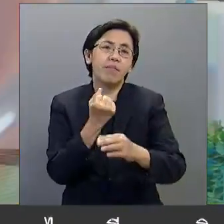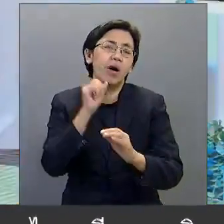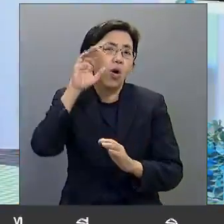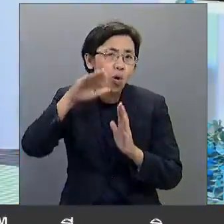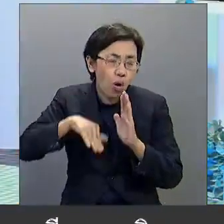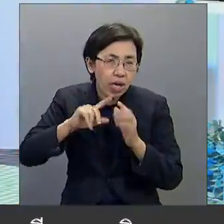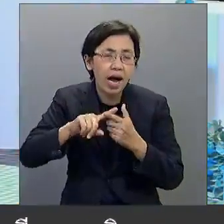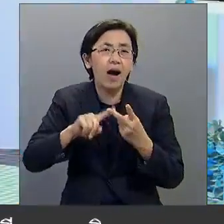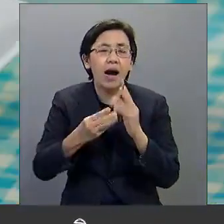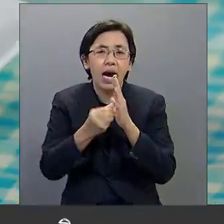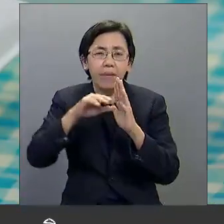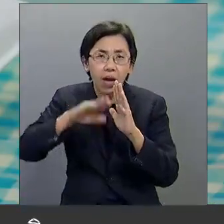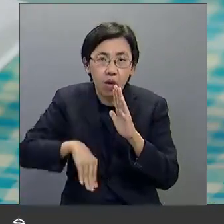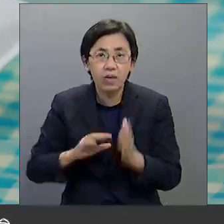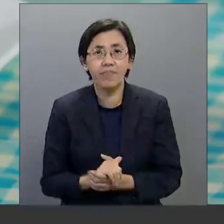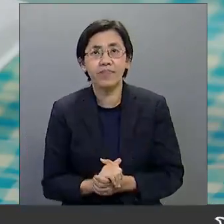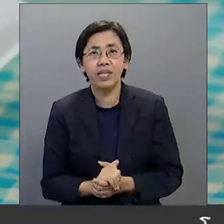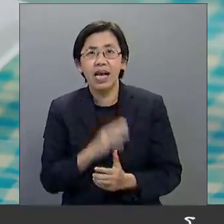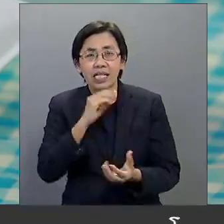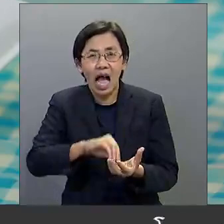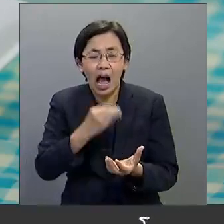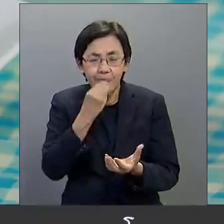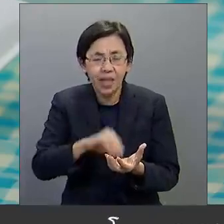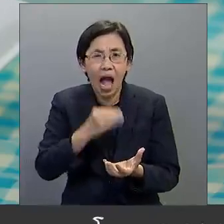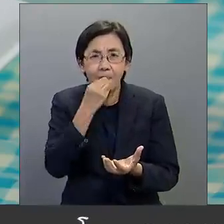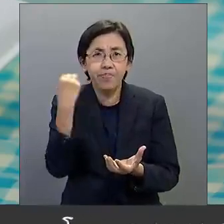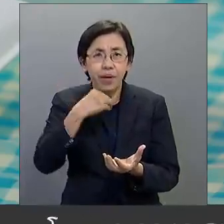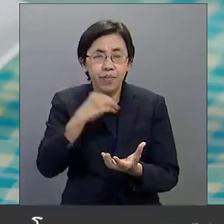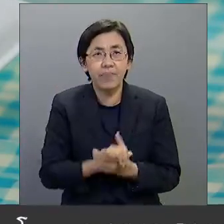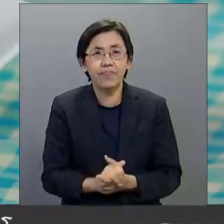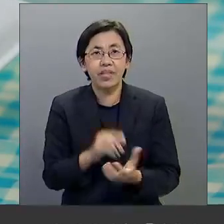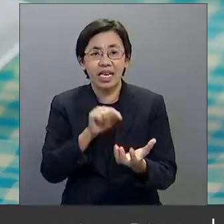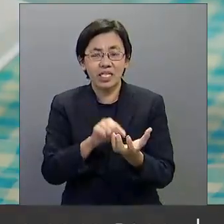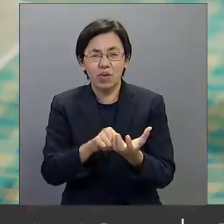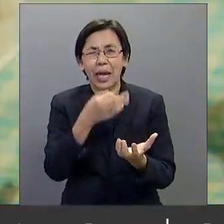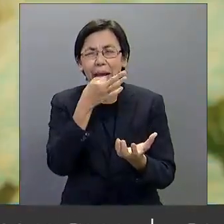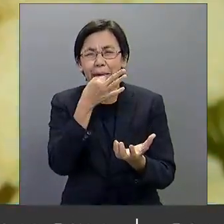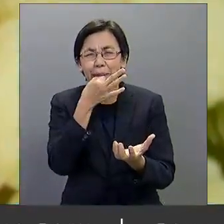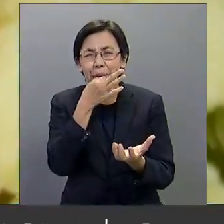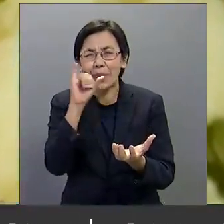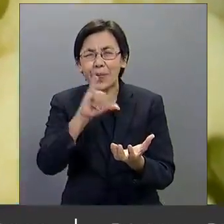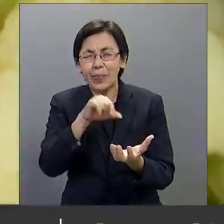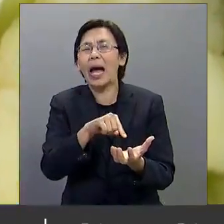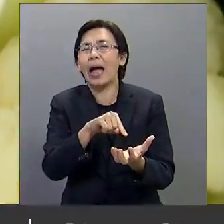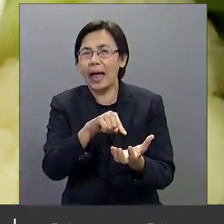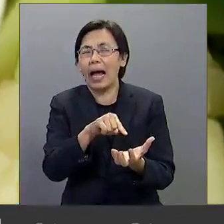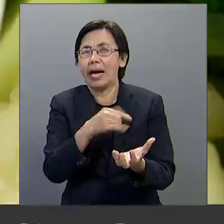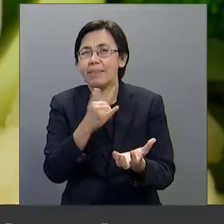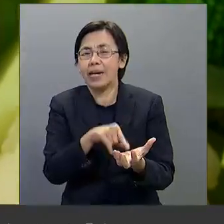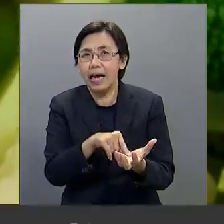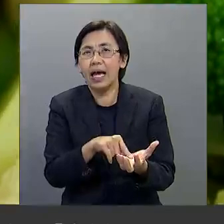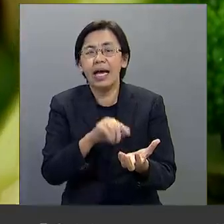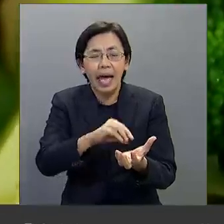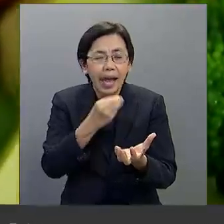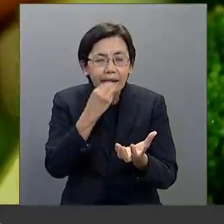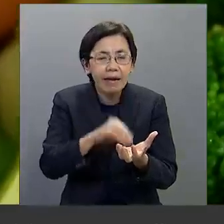ระวังการเติมน้ำพริกนะฮะจิ้มน้ำพริกหรือเติมน้ำพริกก็คือโซเดียมที่แฝงอยู่อาจจะสูงนะครับเราก็กินน้ำพริกแต่